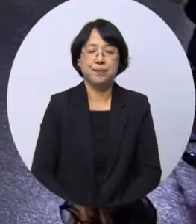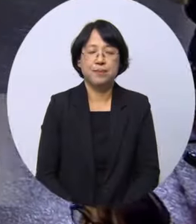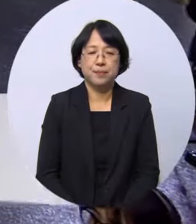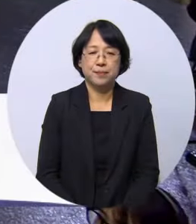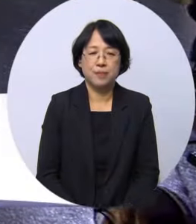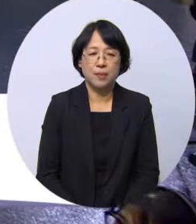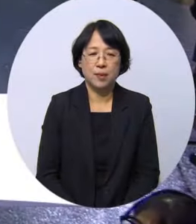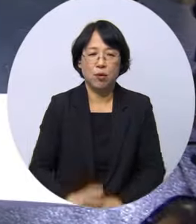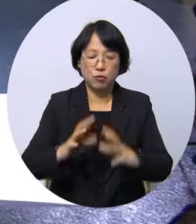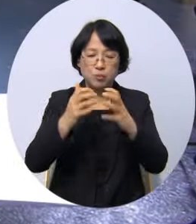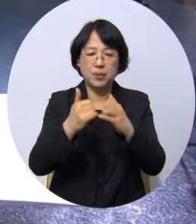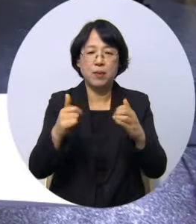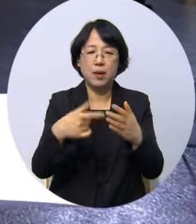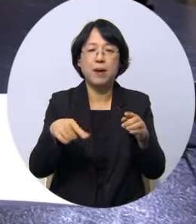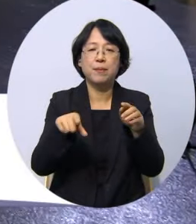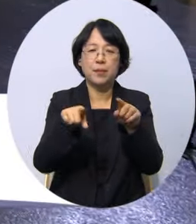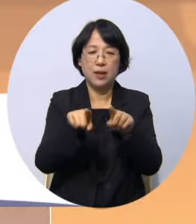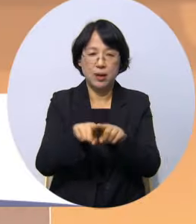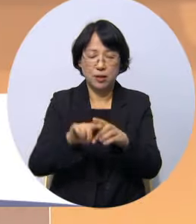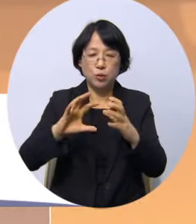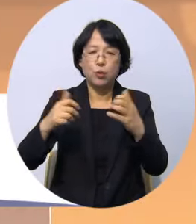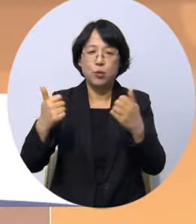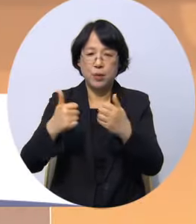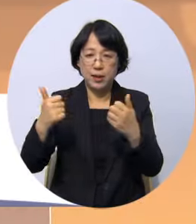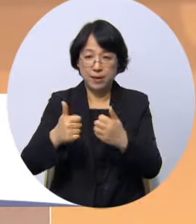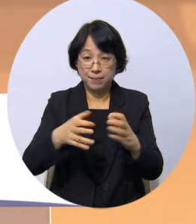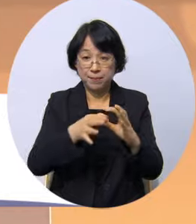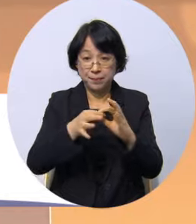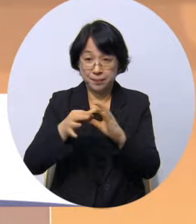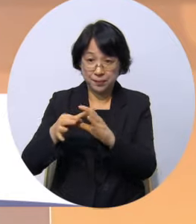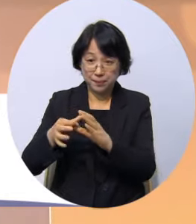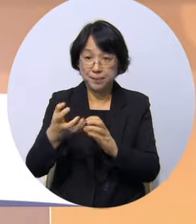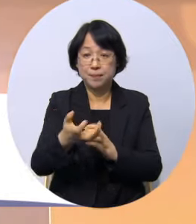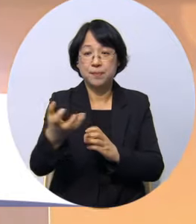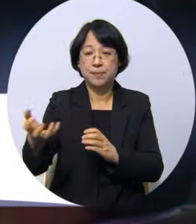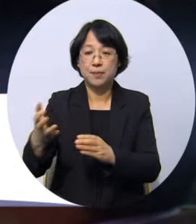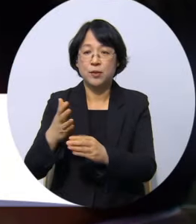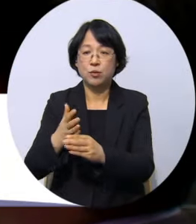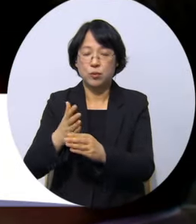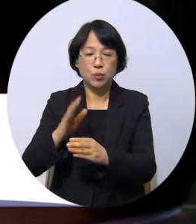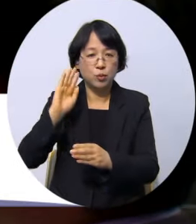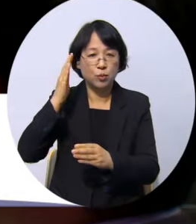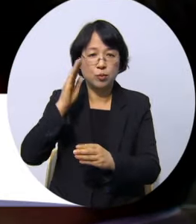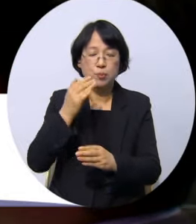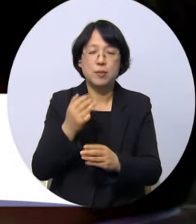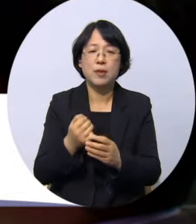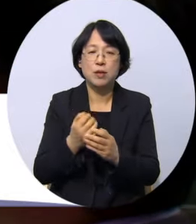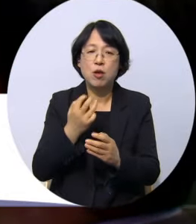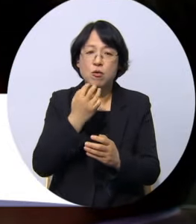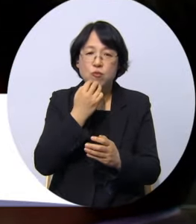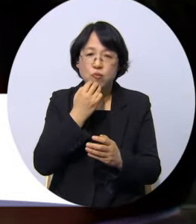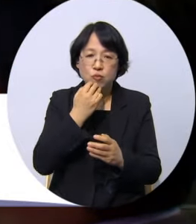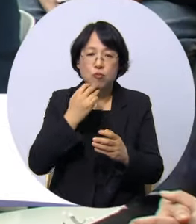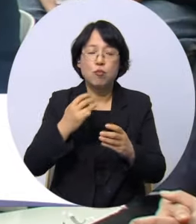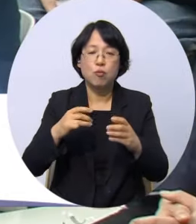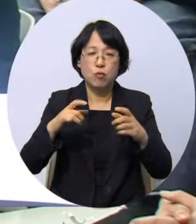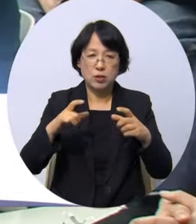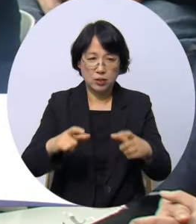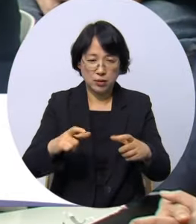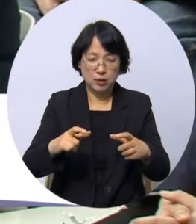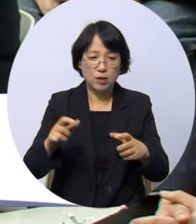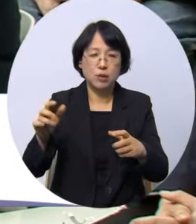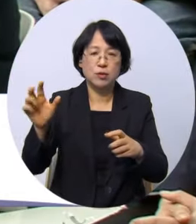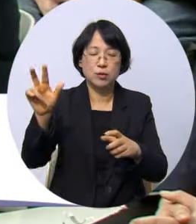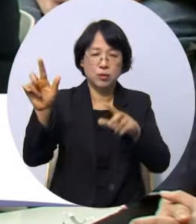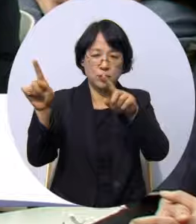했습니다 론 근에는 수도권 아니라 전국 곳곳에서 열리며 지역의